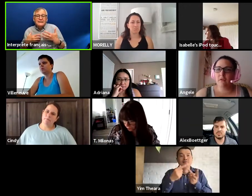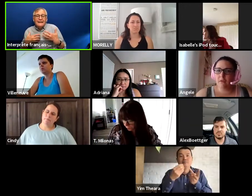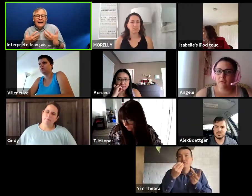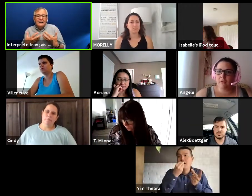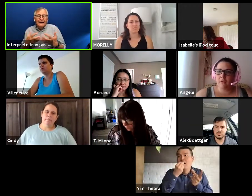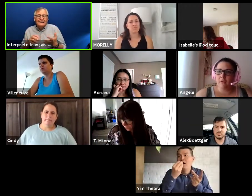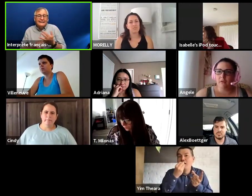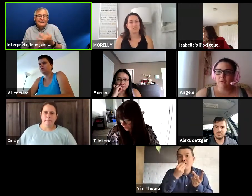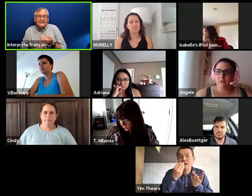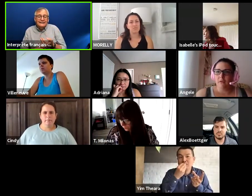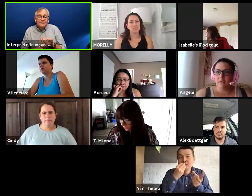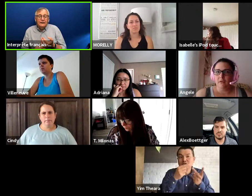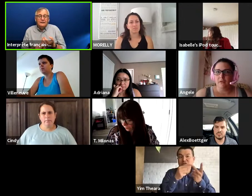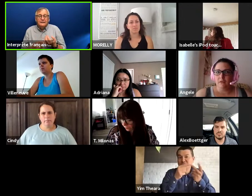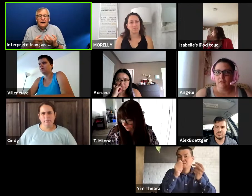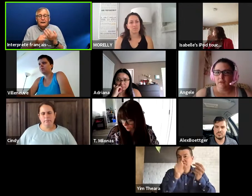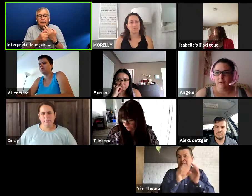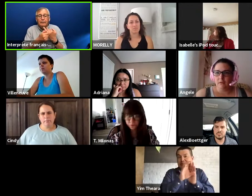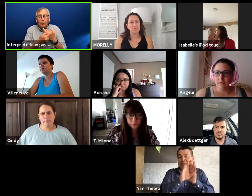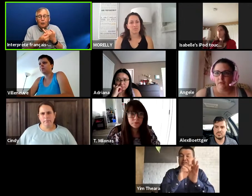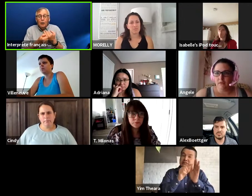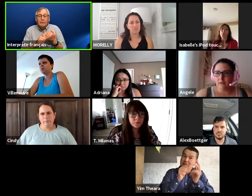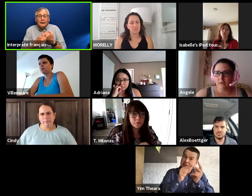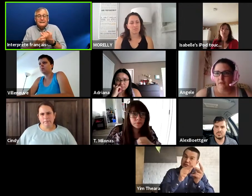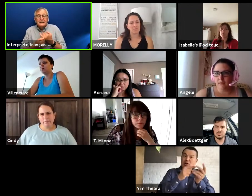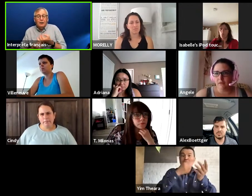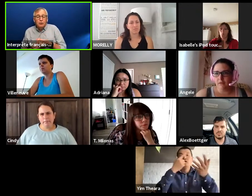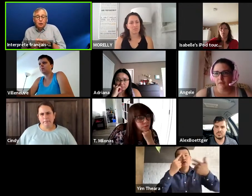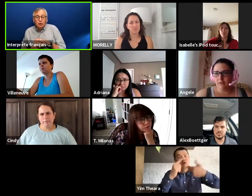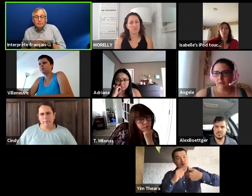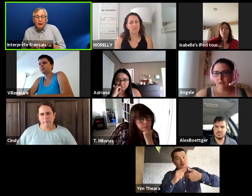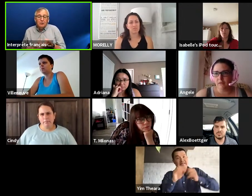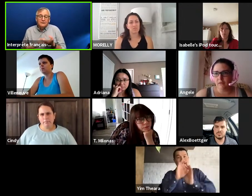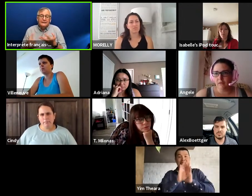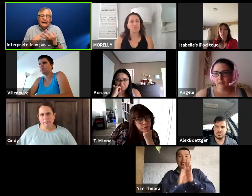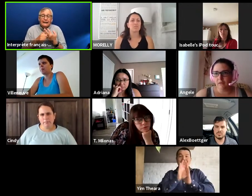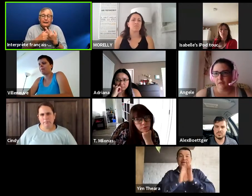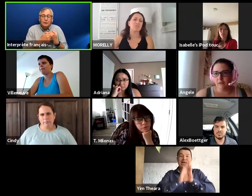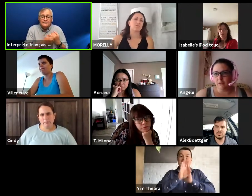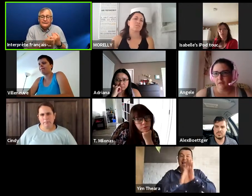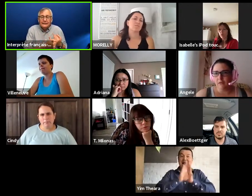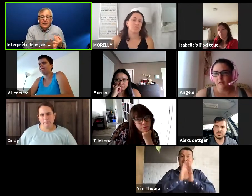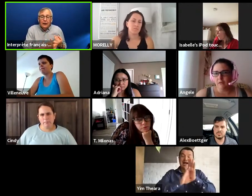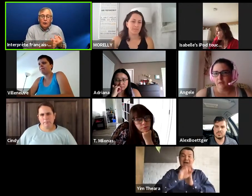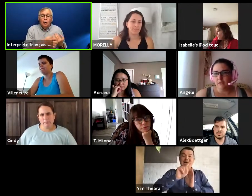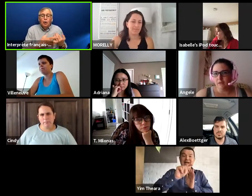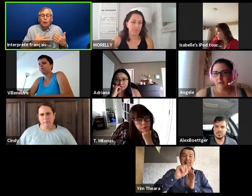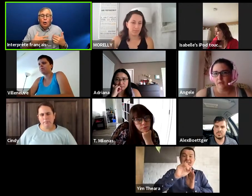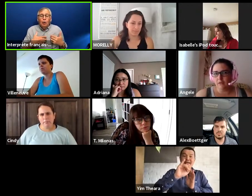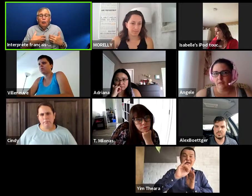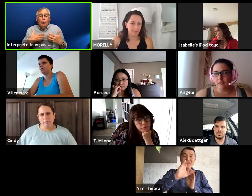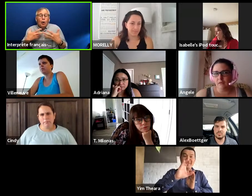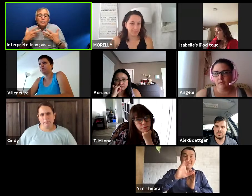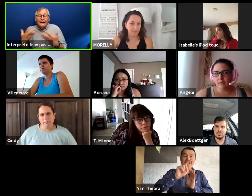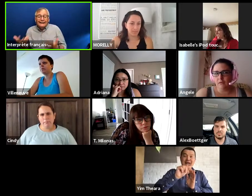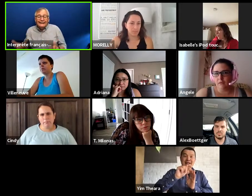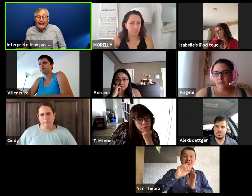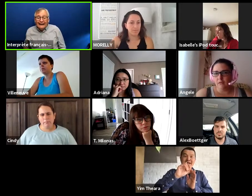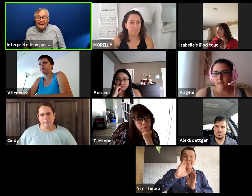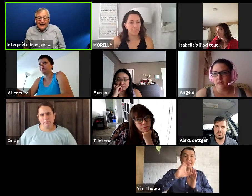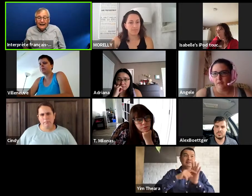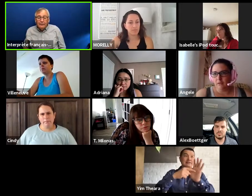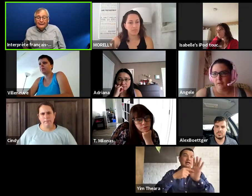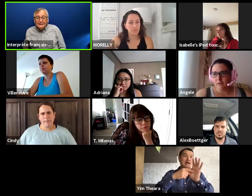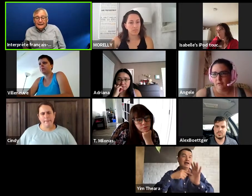puis aussi, c'est en lien avec ses activités. Si elle aime, par exemple, le sport, si elle aime un trait